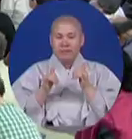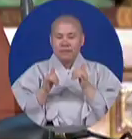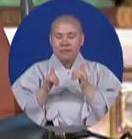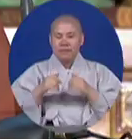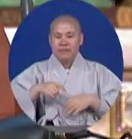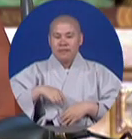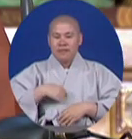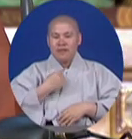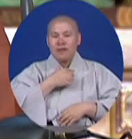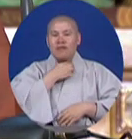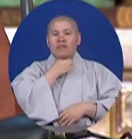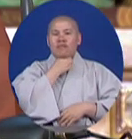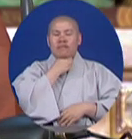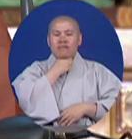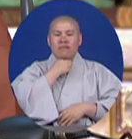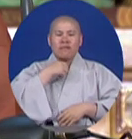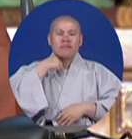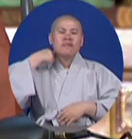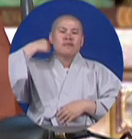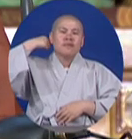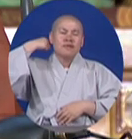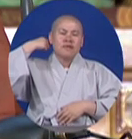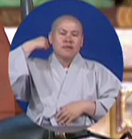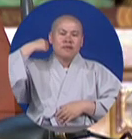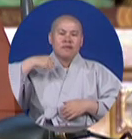자기 목을 자기가 매서 죽을 때